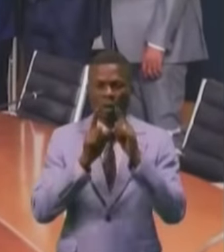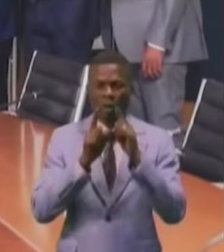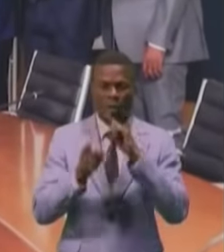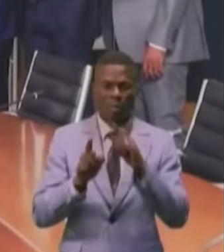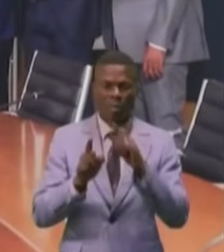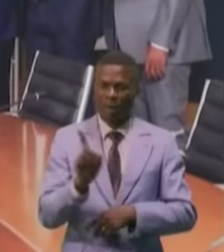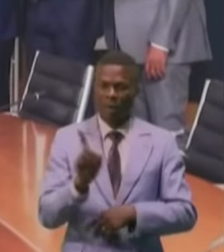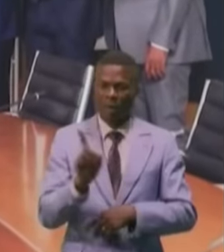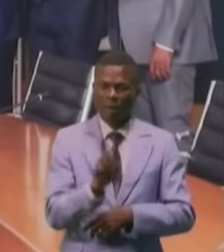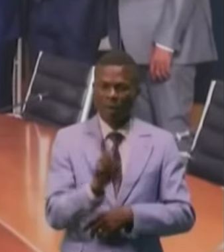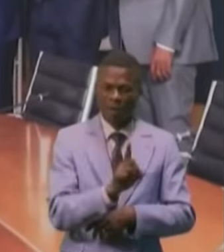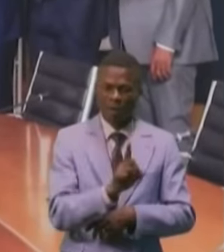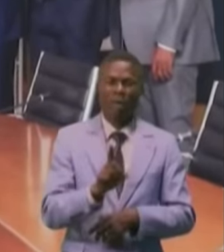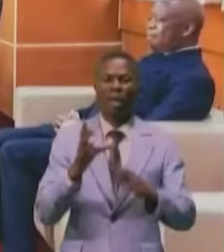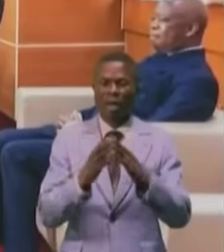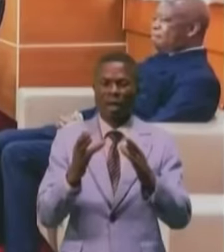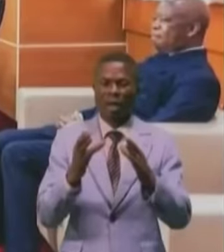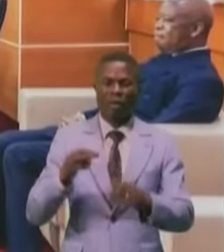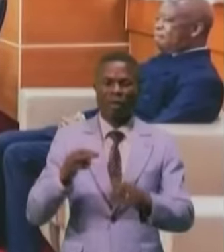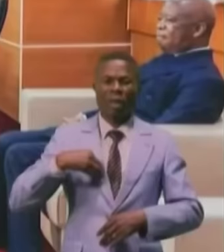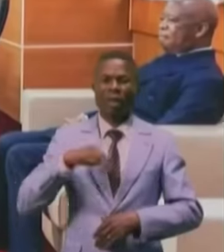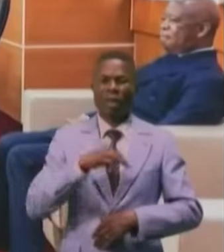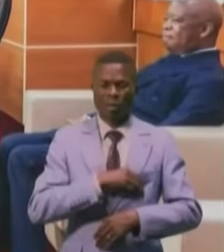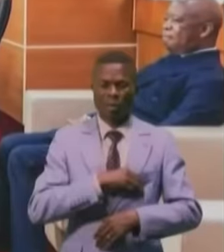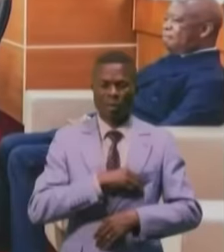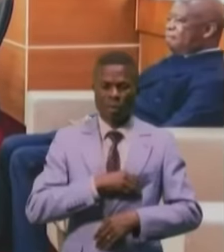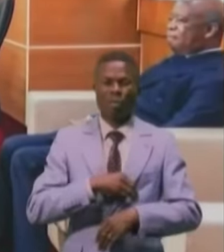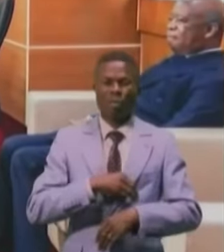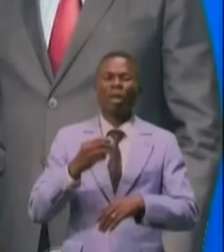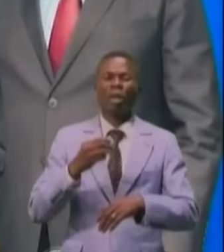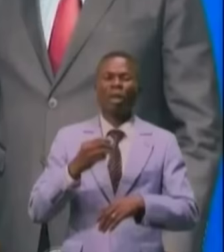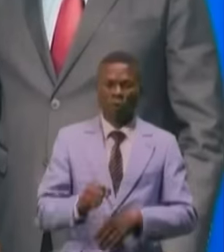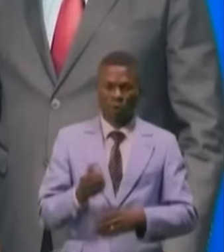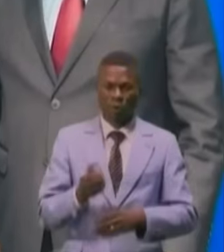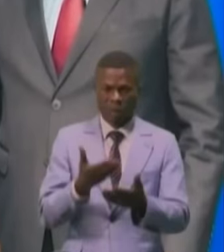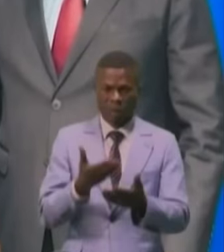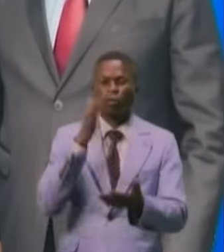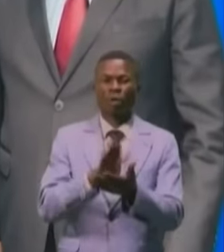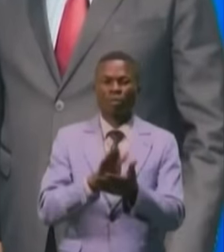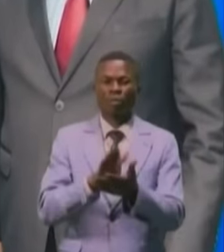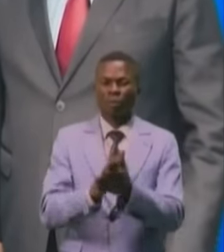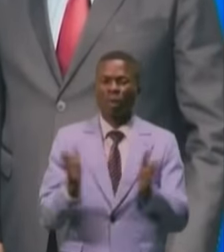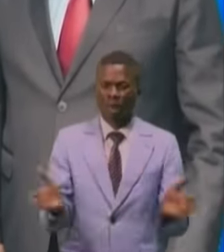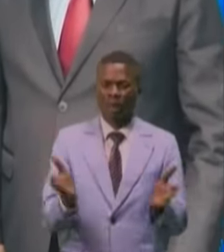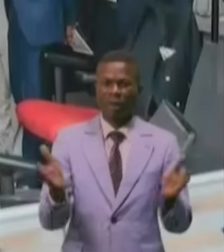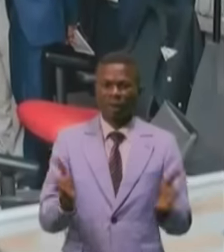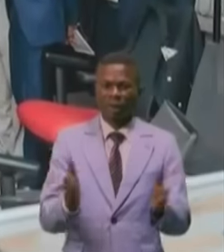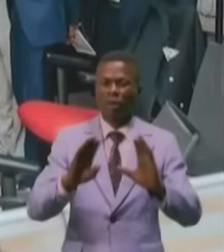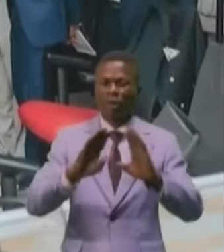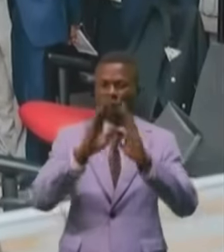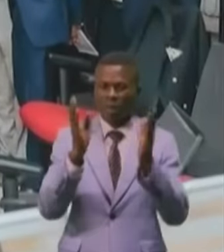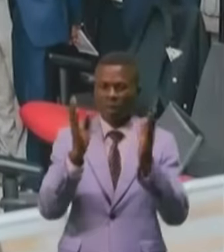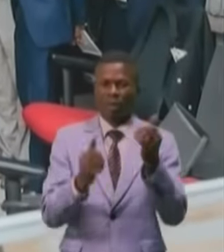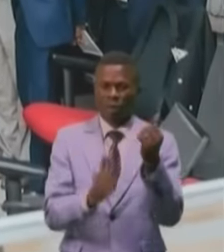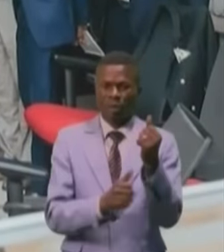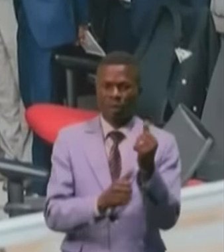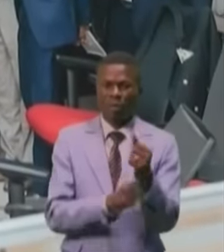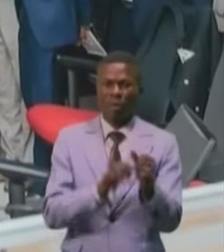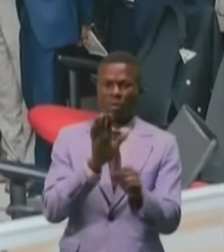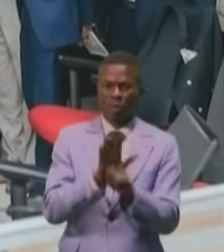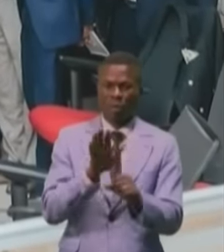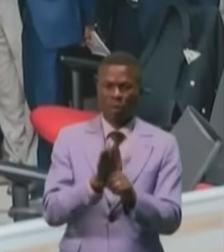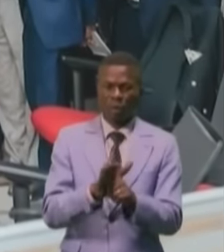en son bureau avec quelques membres de l'équipe sortante. Les félicitations et encouragements de l'assistance composée majoritairement